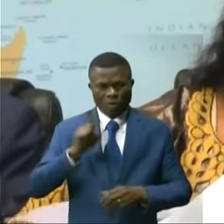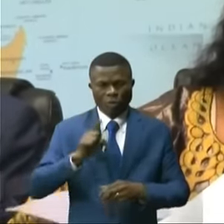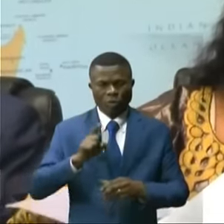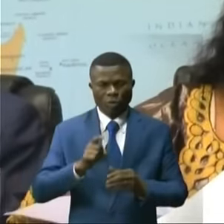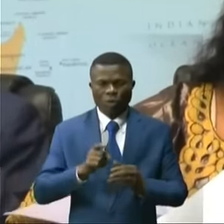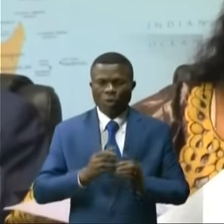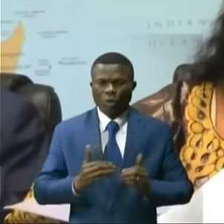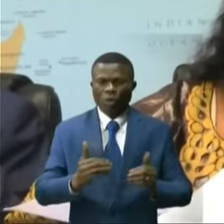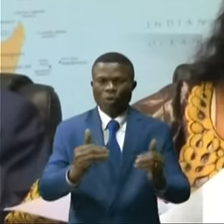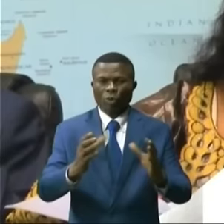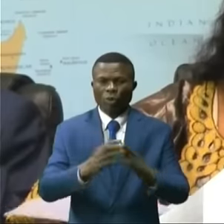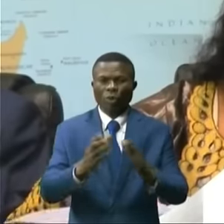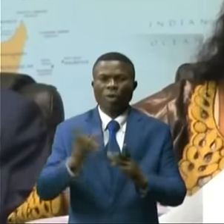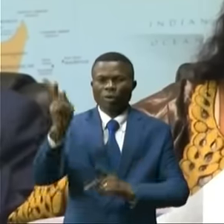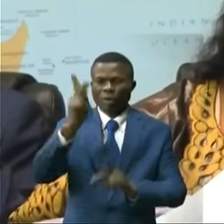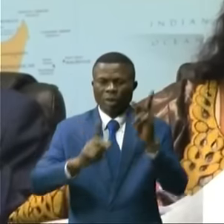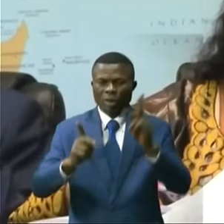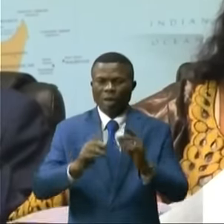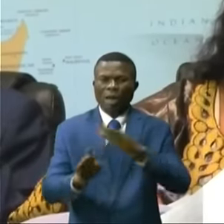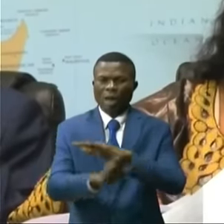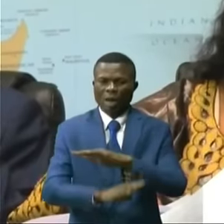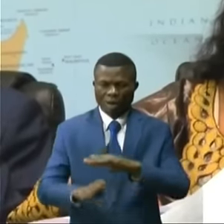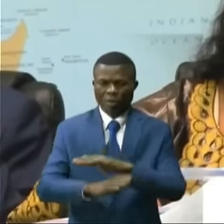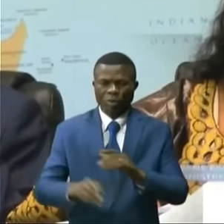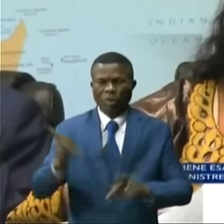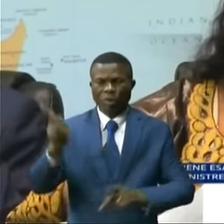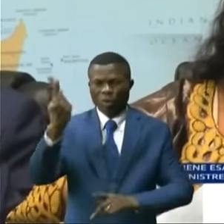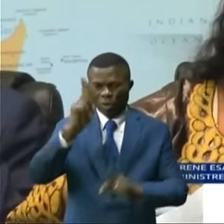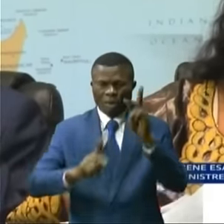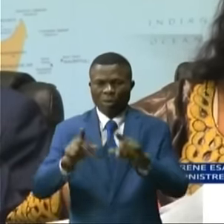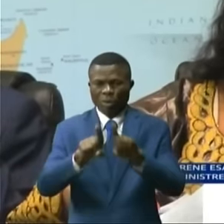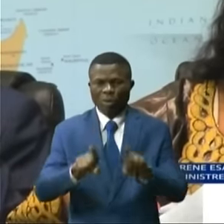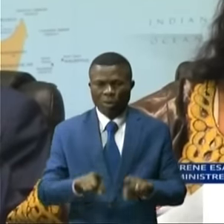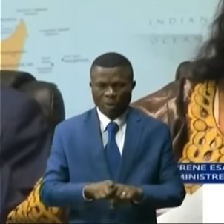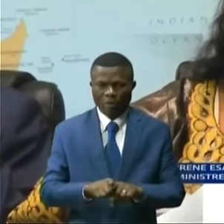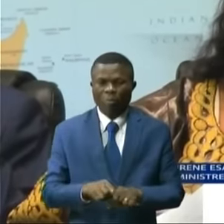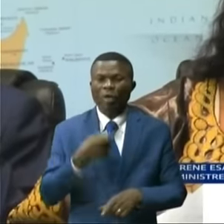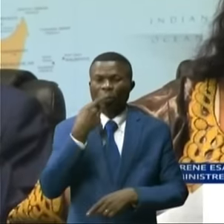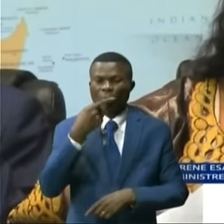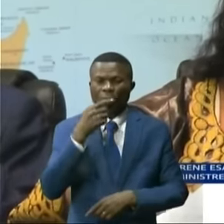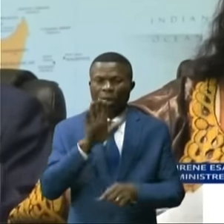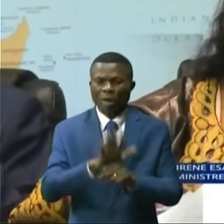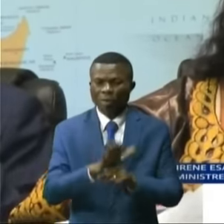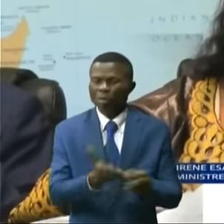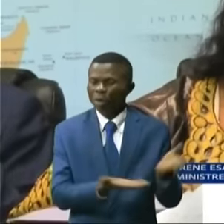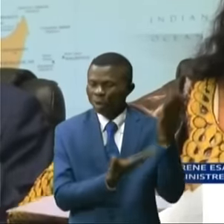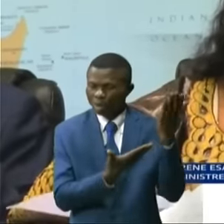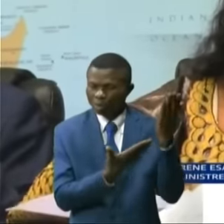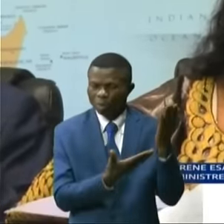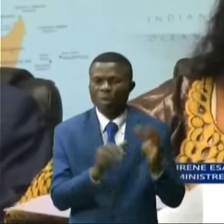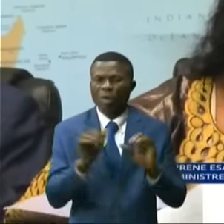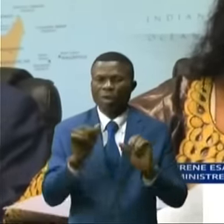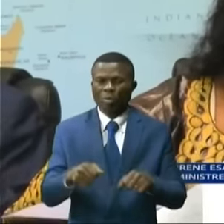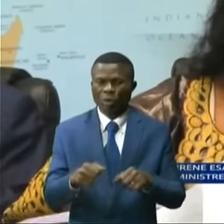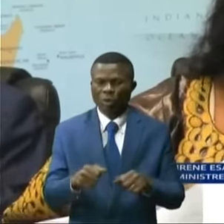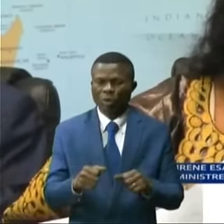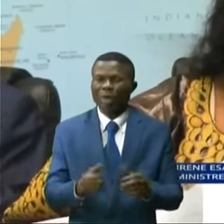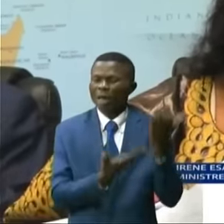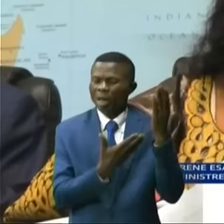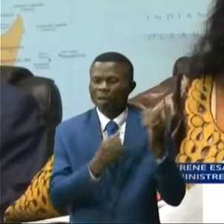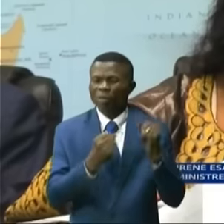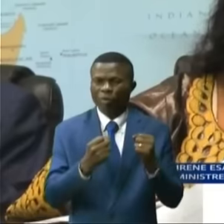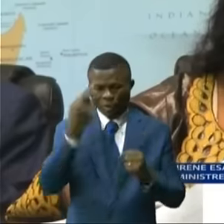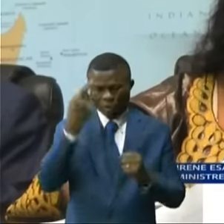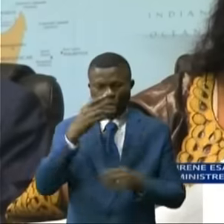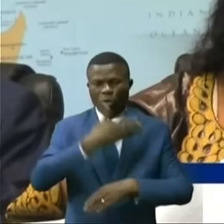avec la population à la base par la population aussi a un mot à dire et peêtre d'une grande importance pour la